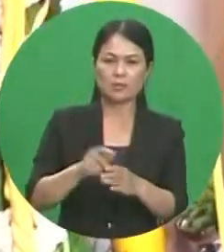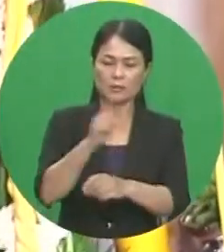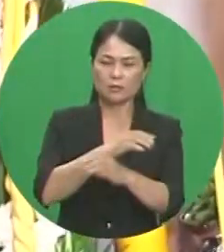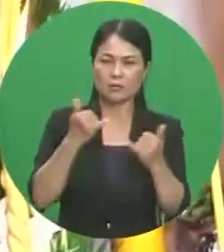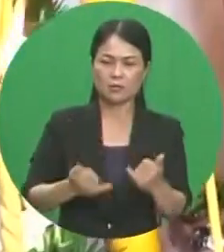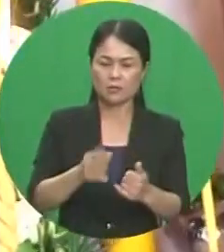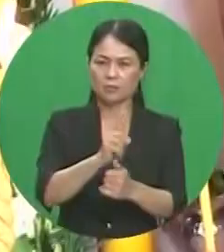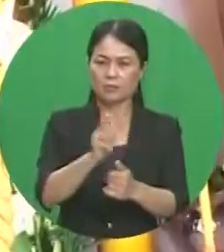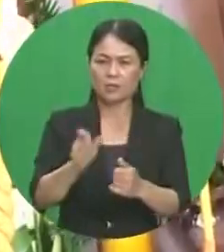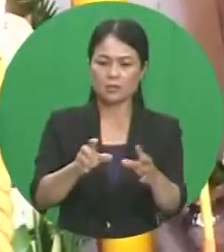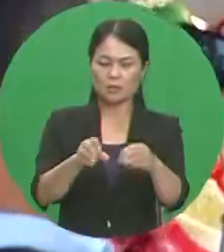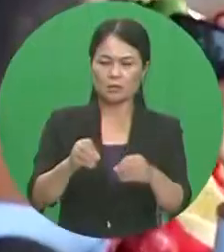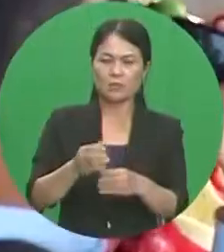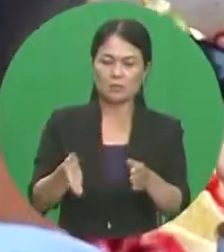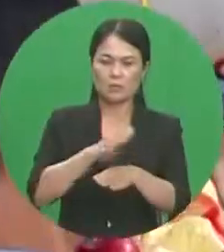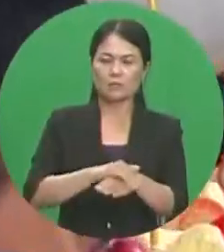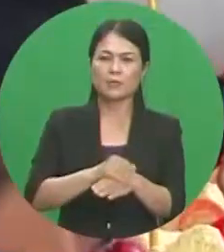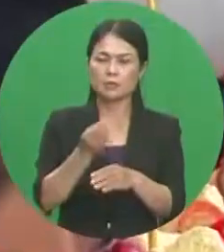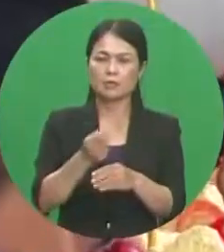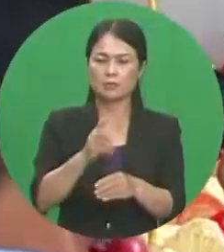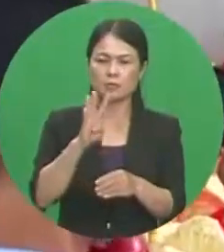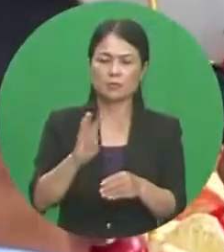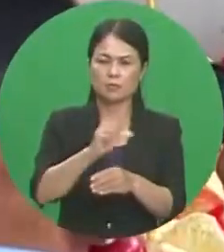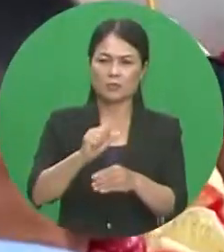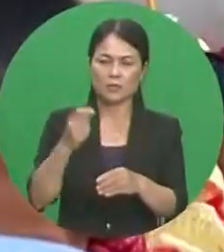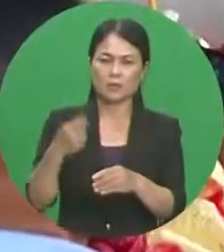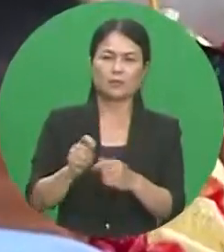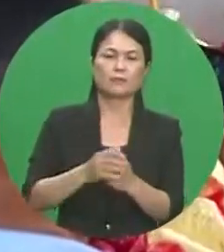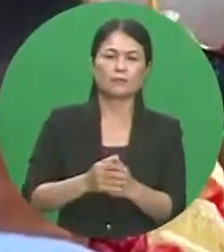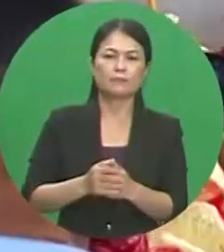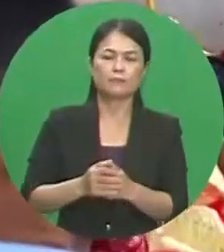thay này, khăn ông mình nhạc tự tụ bán xa rồng mối nâng tháp vị ca buôn mờn riêng.